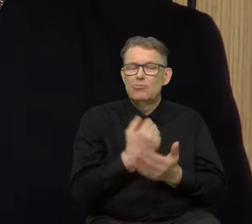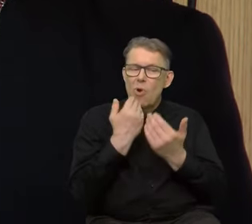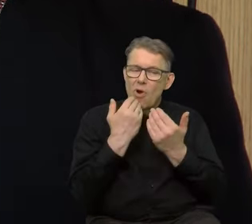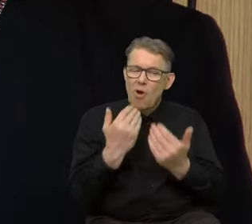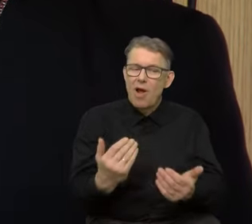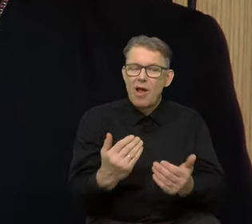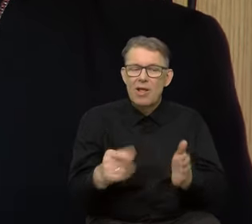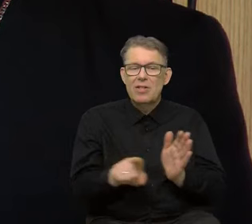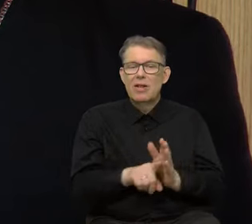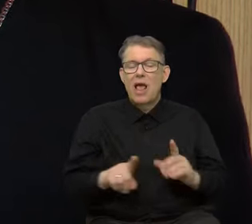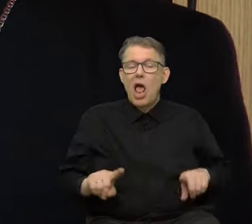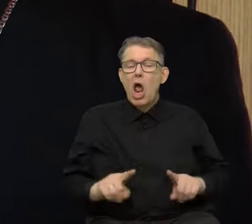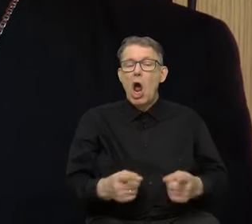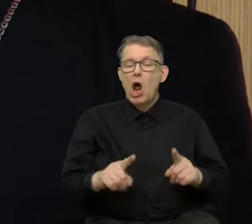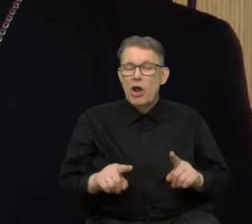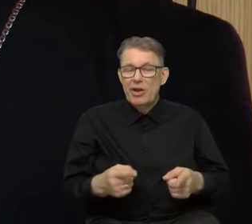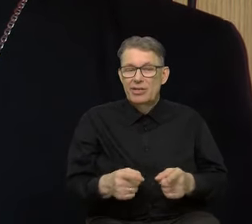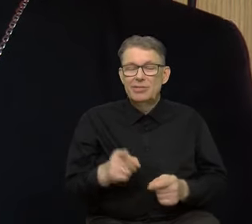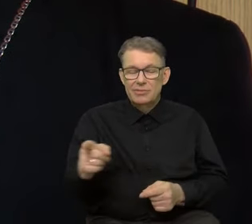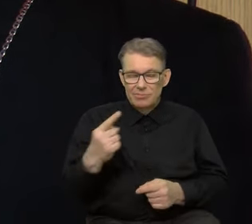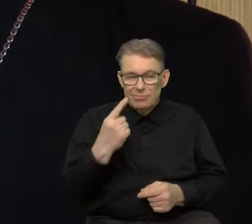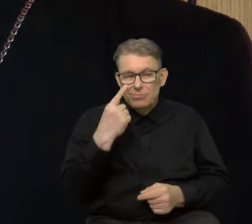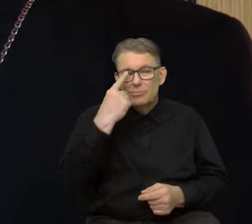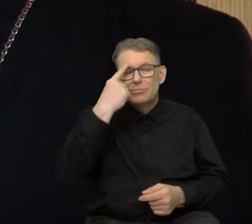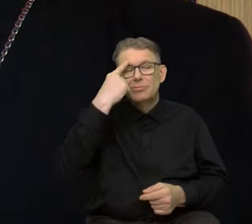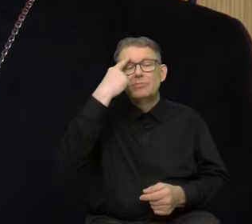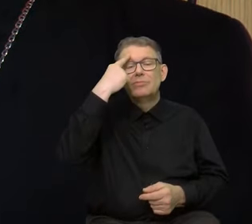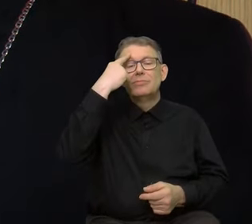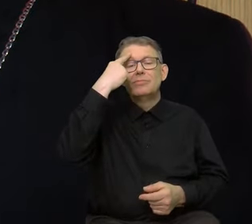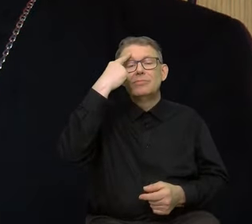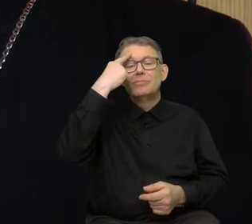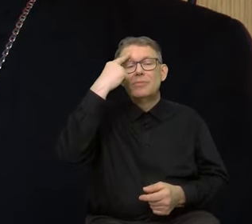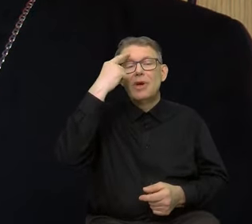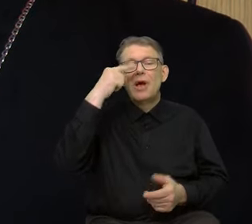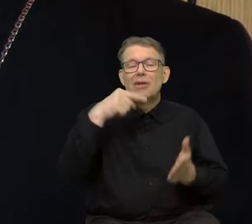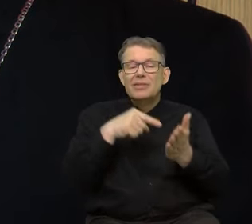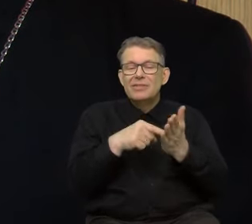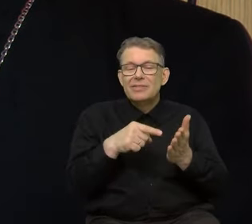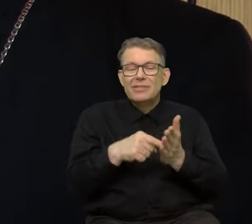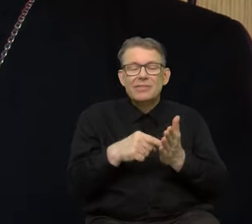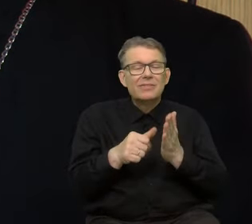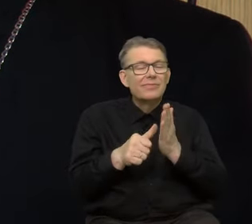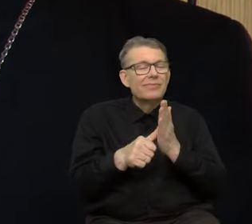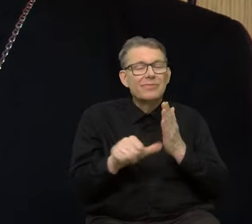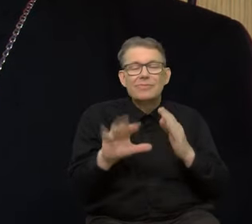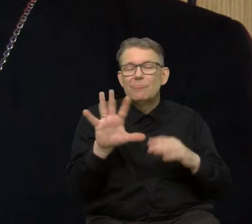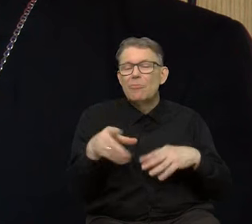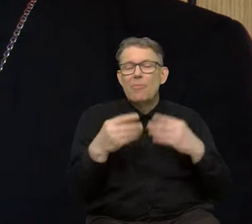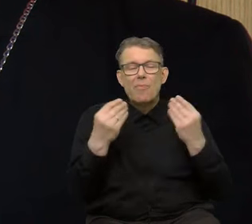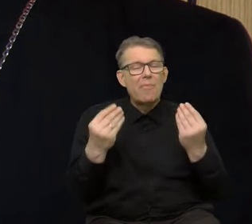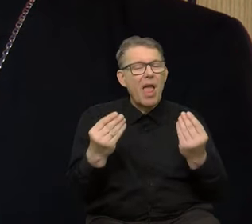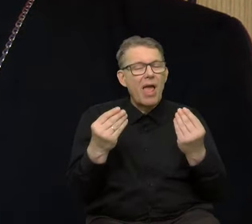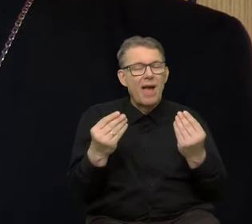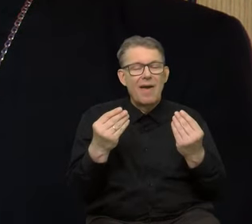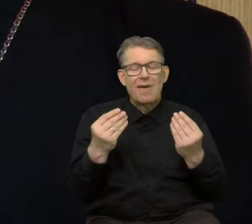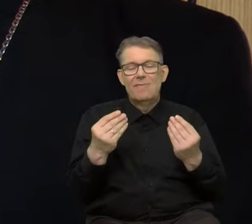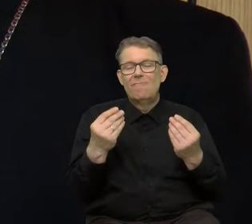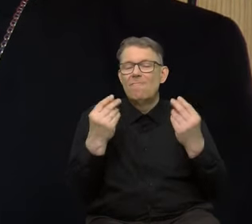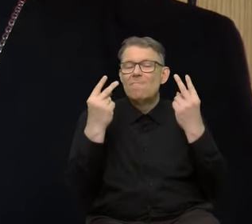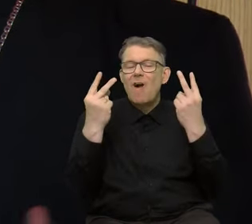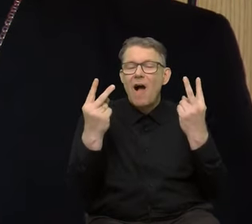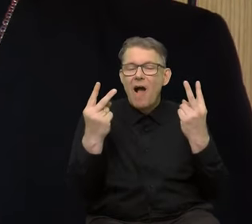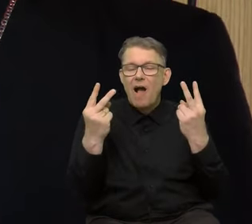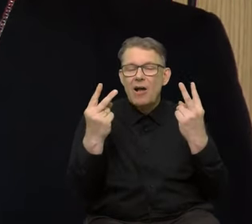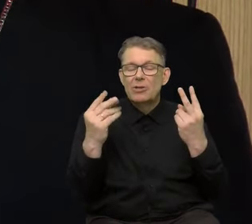podziękować organizatorom za przypomnienie tych niezwykle pięknych, ważnych,